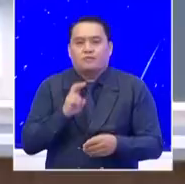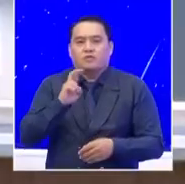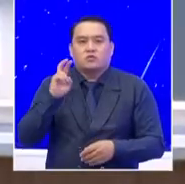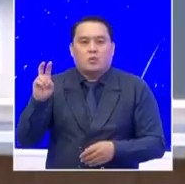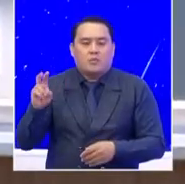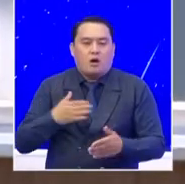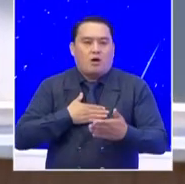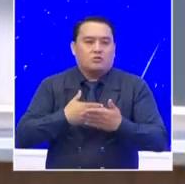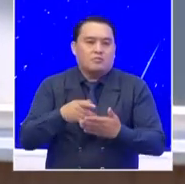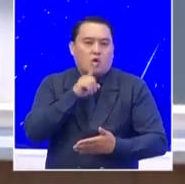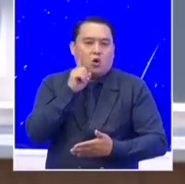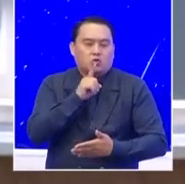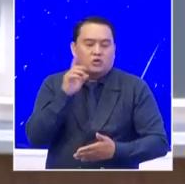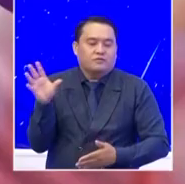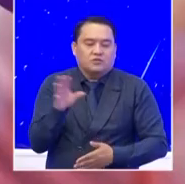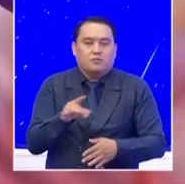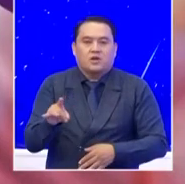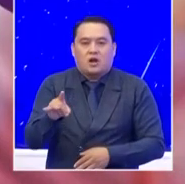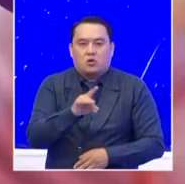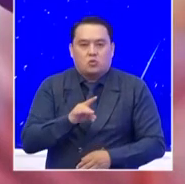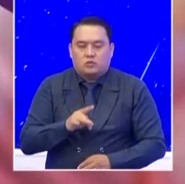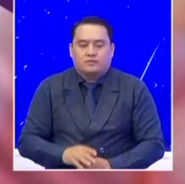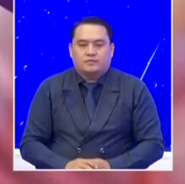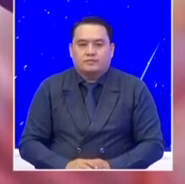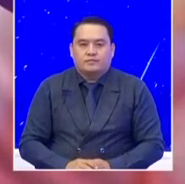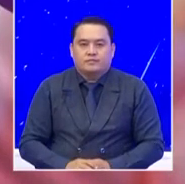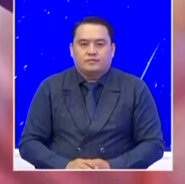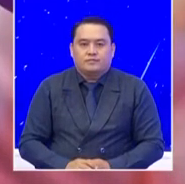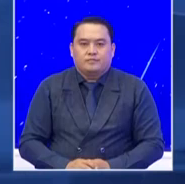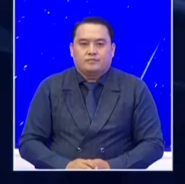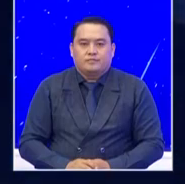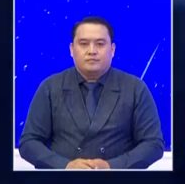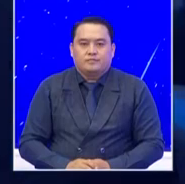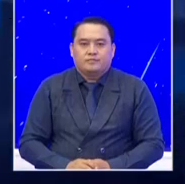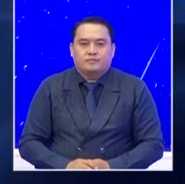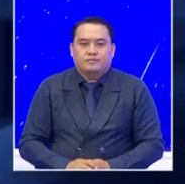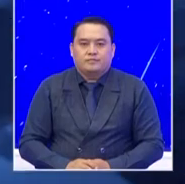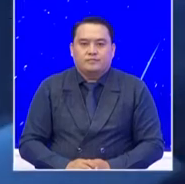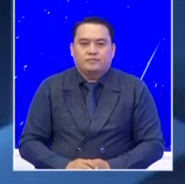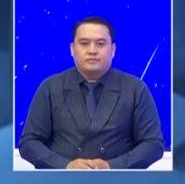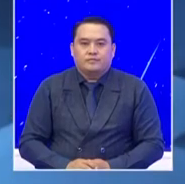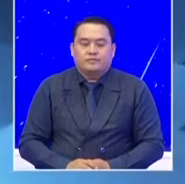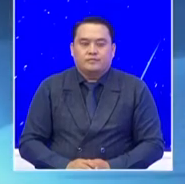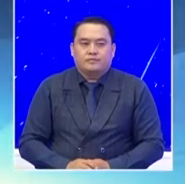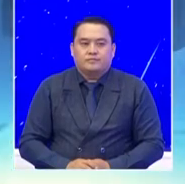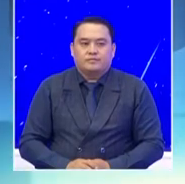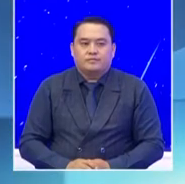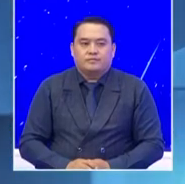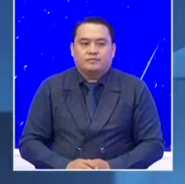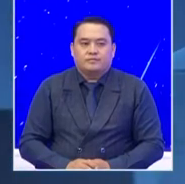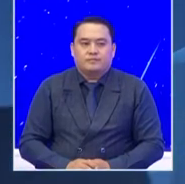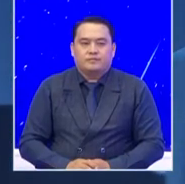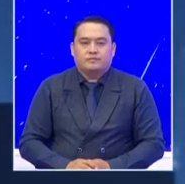концертом активная молодежь охватила все микрорайоны и дачные массивы Талдыкургана. Ануар Амангельдинов, Нурбек Жырымбаев,